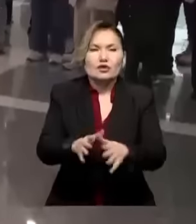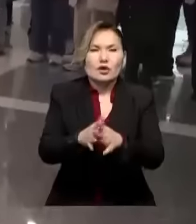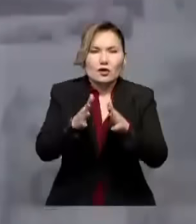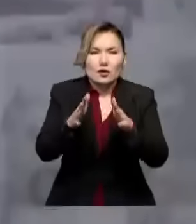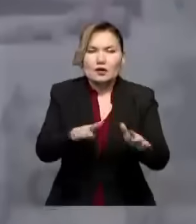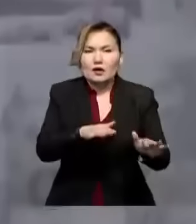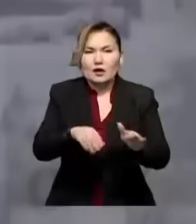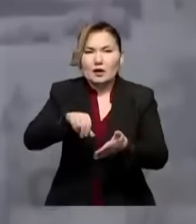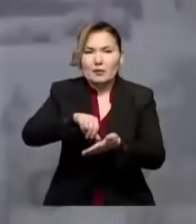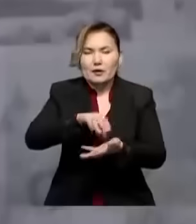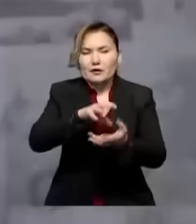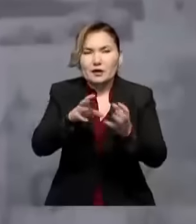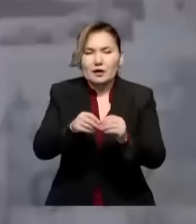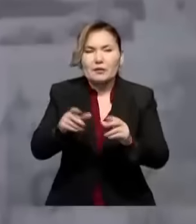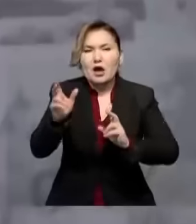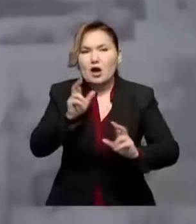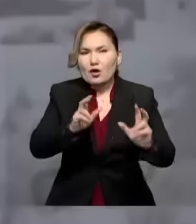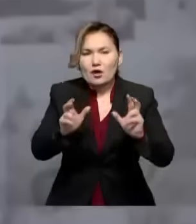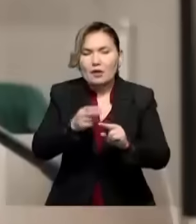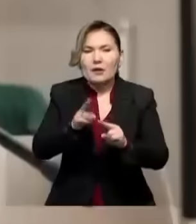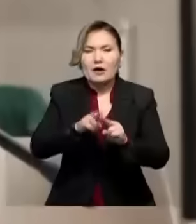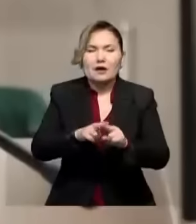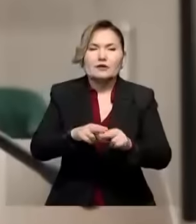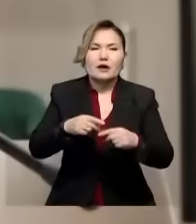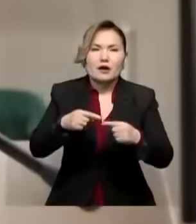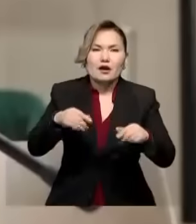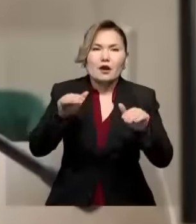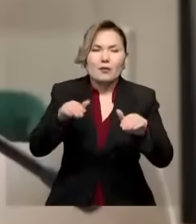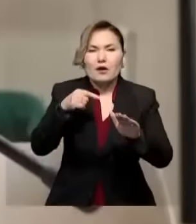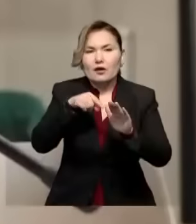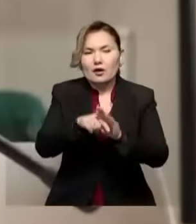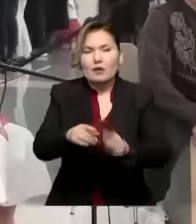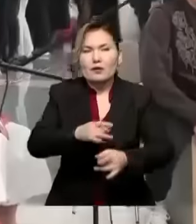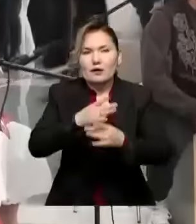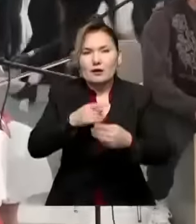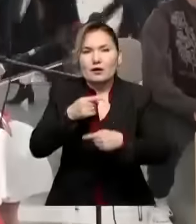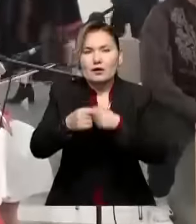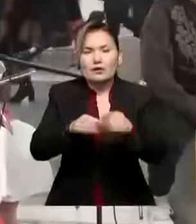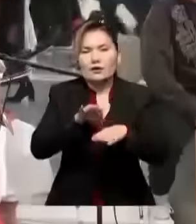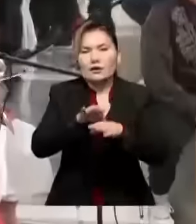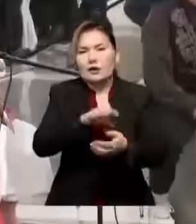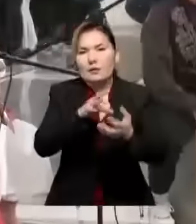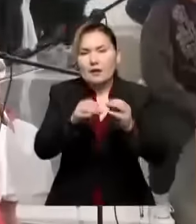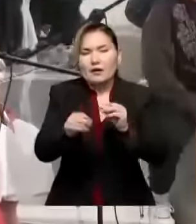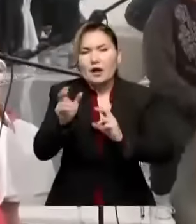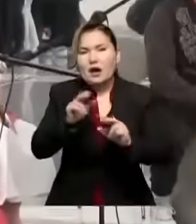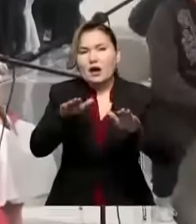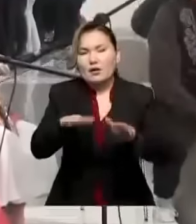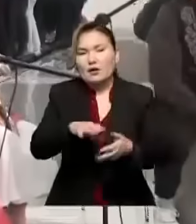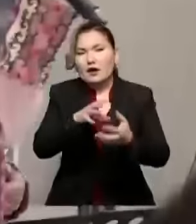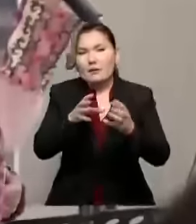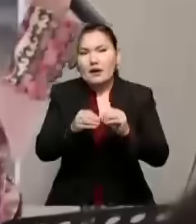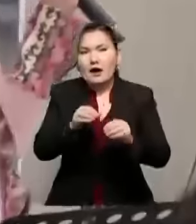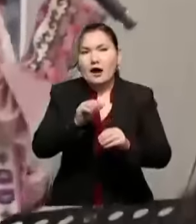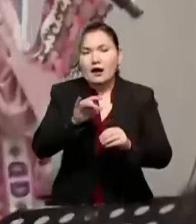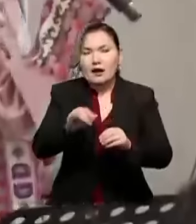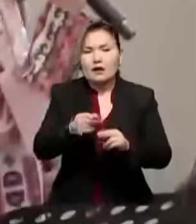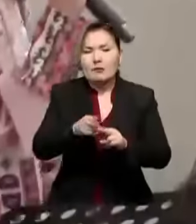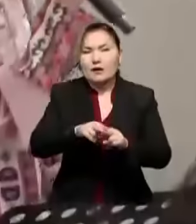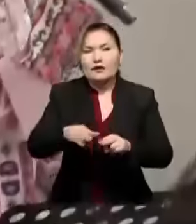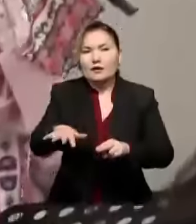алды. Әсіресе университеттер мен муниципалды мекемелерде тойлау дәстүрге айналған. Сол оқу ордаларының бірі Анкарадағы